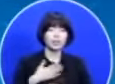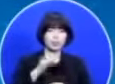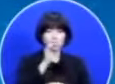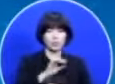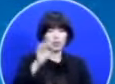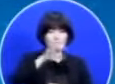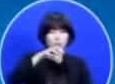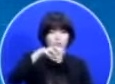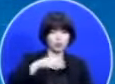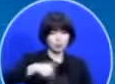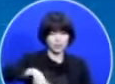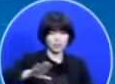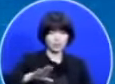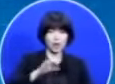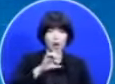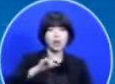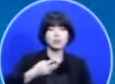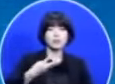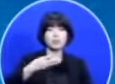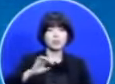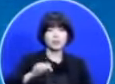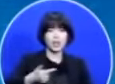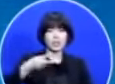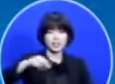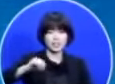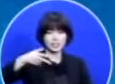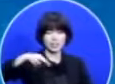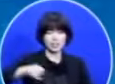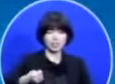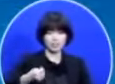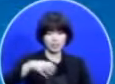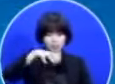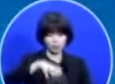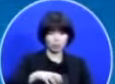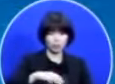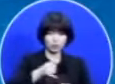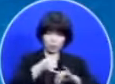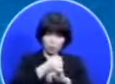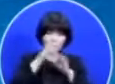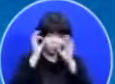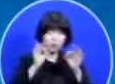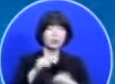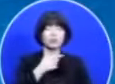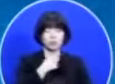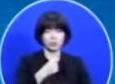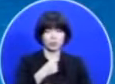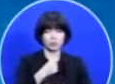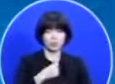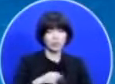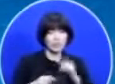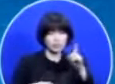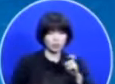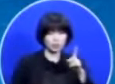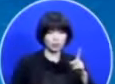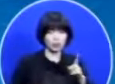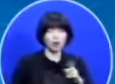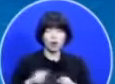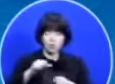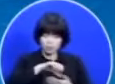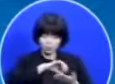때 f 랜스의 유적지를 꼭 보고 싶었습니다 저는 히브리서 12장 1절에 허다 에 많은